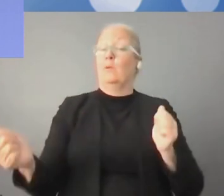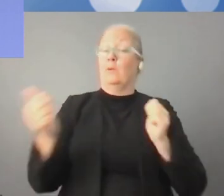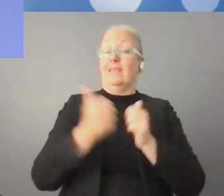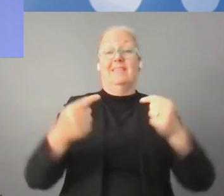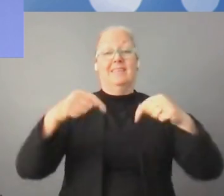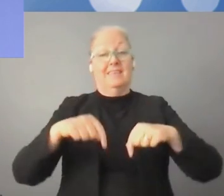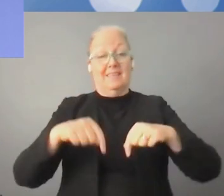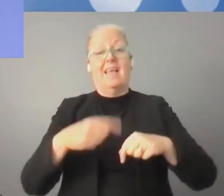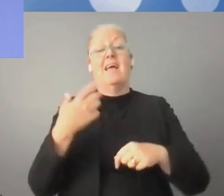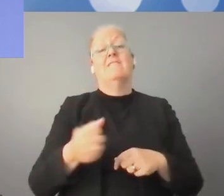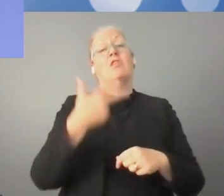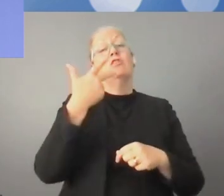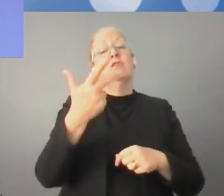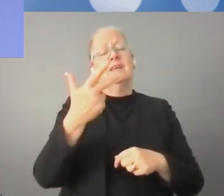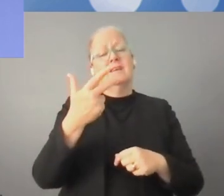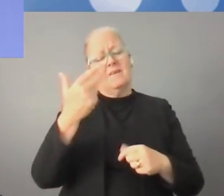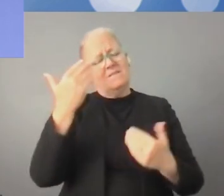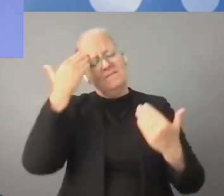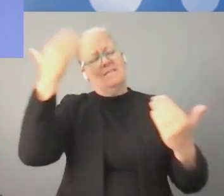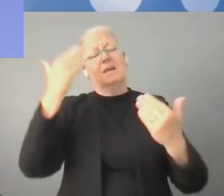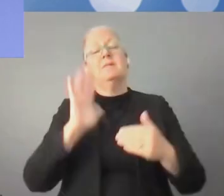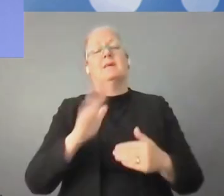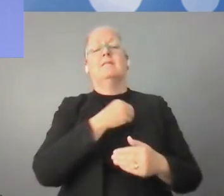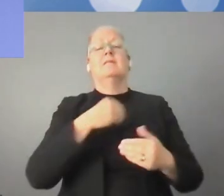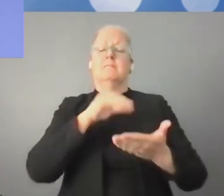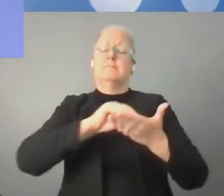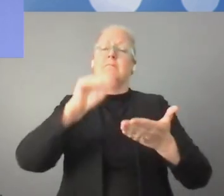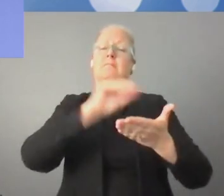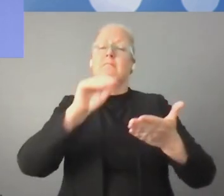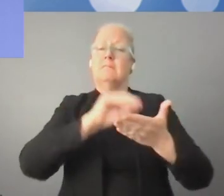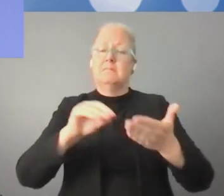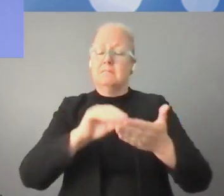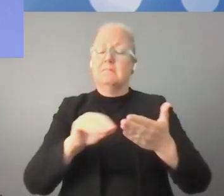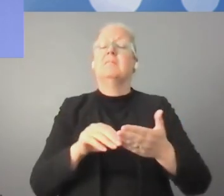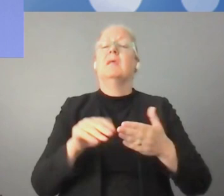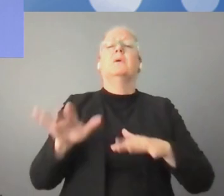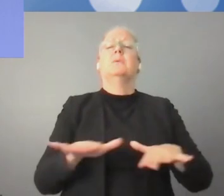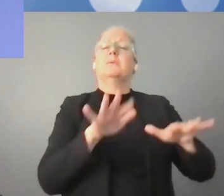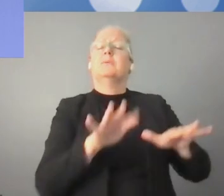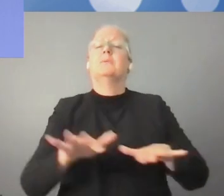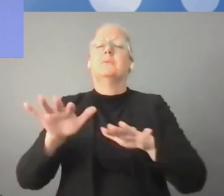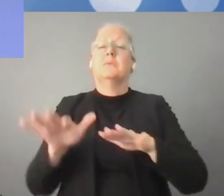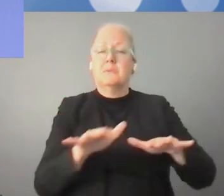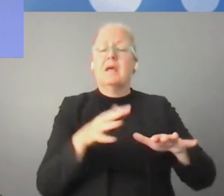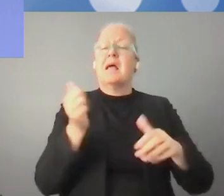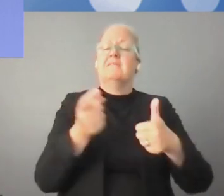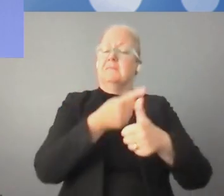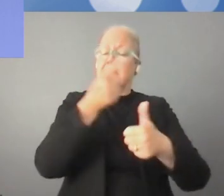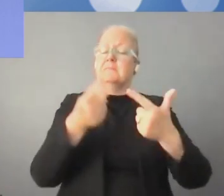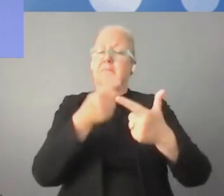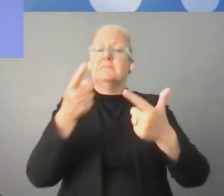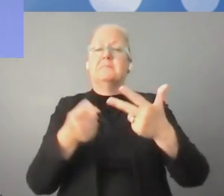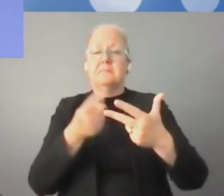也主办一个特殊的奖品。今天他跟我们在卡托维兹，他